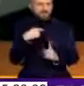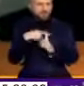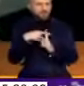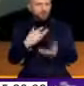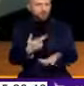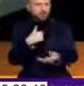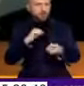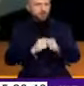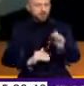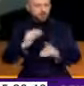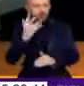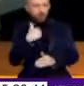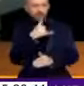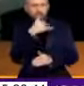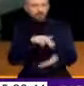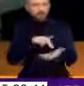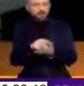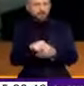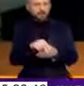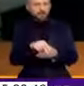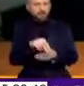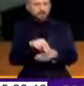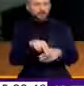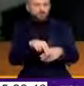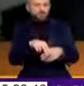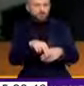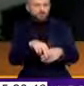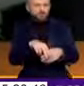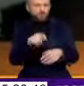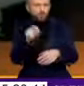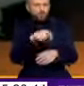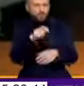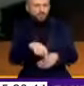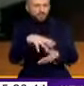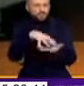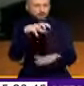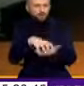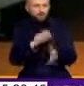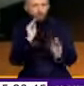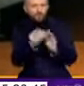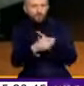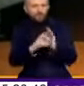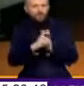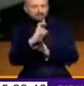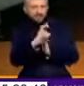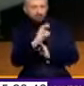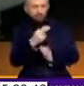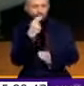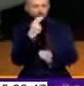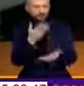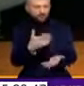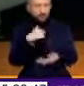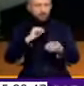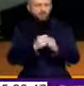Я пам'ятаю дитинство, коли я не міг піти посвятити Пасху, і ми мусили ховатися за церквою і поїсти цю Пасху. Я пам'ятаю дитинство,